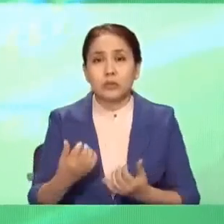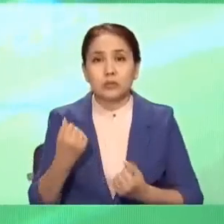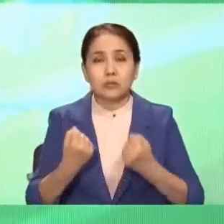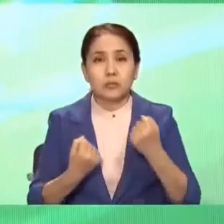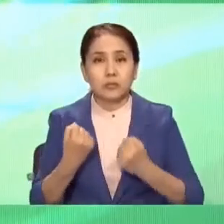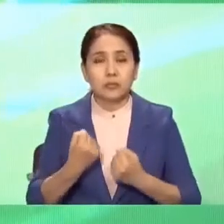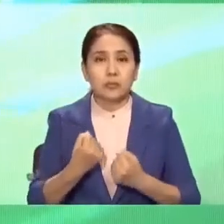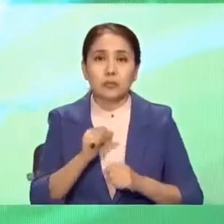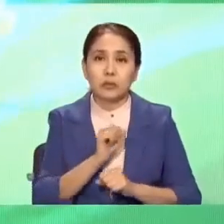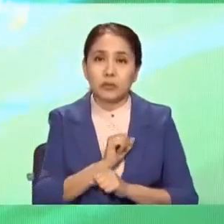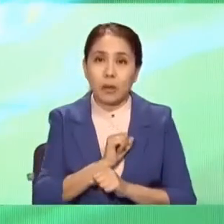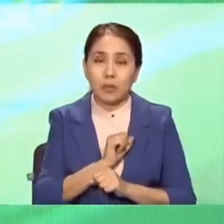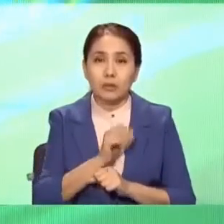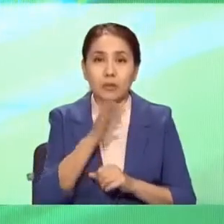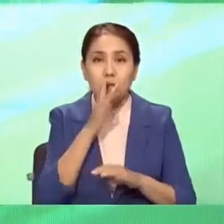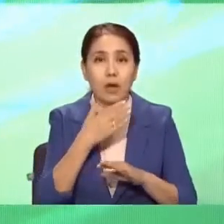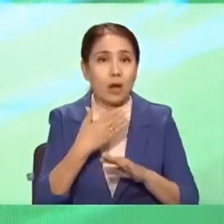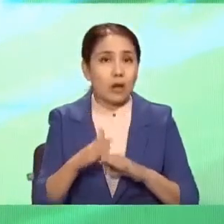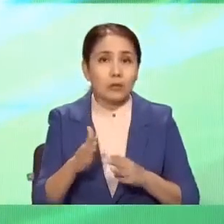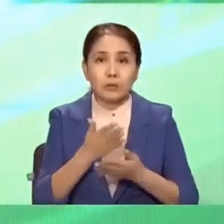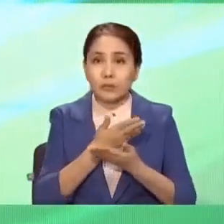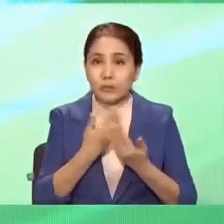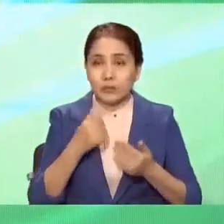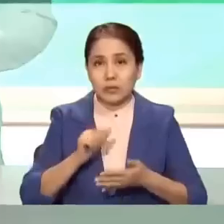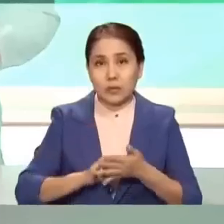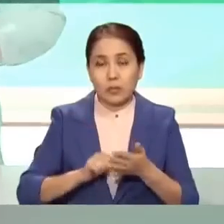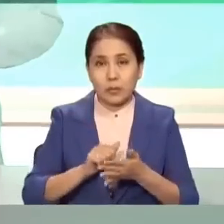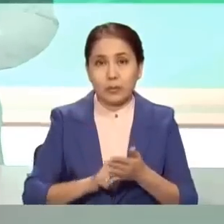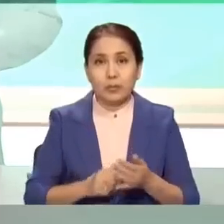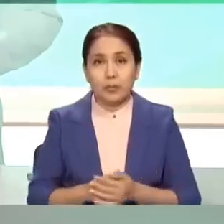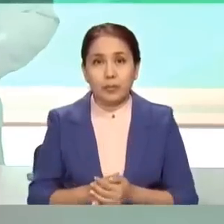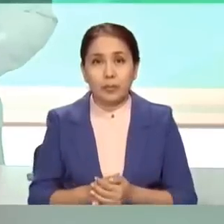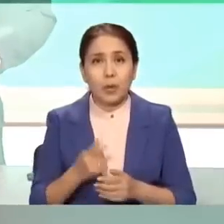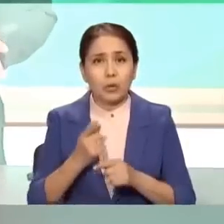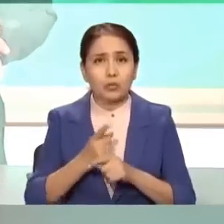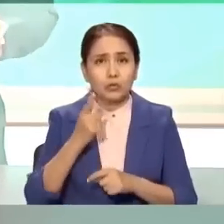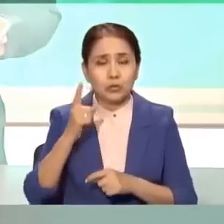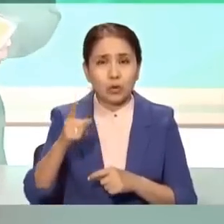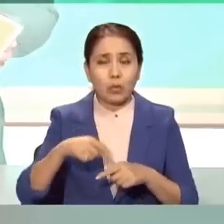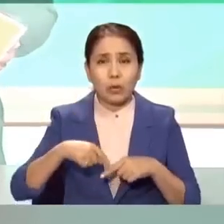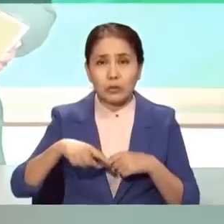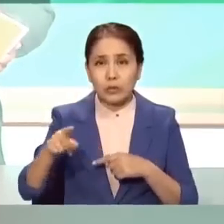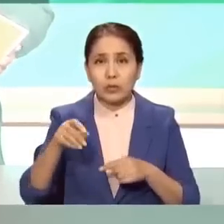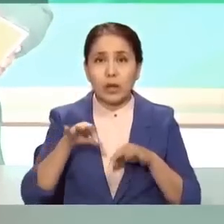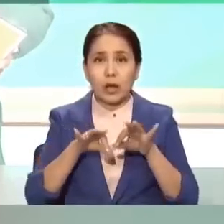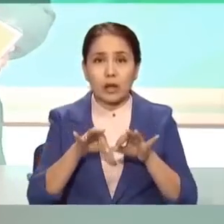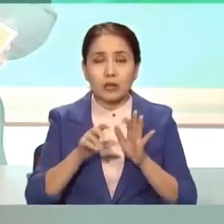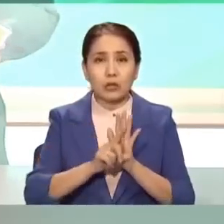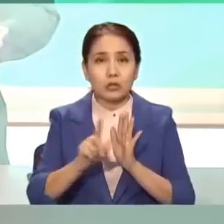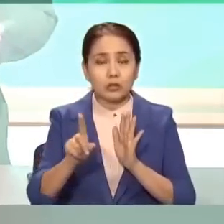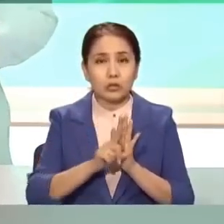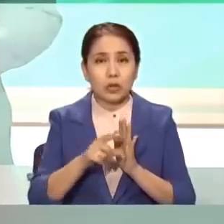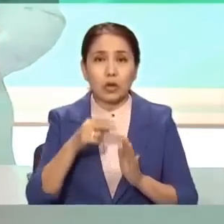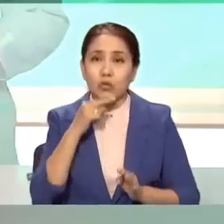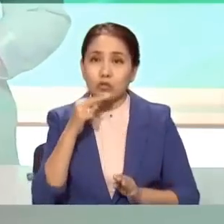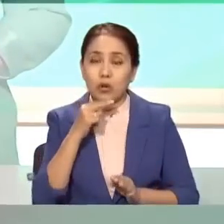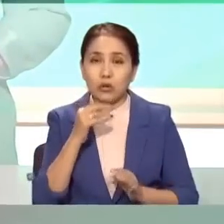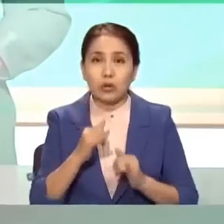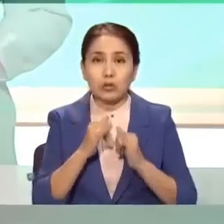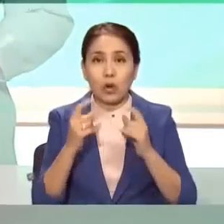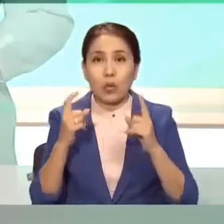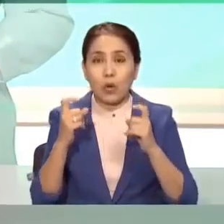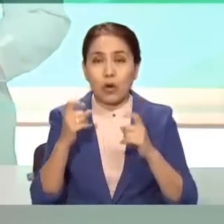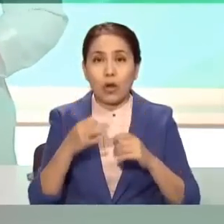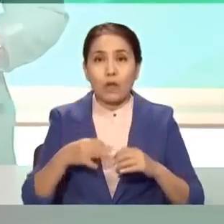egalarining dam olishga vaqt ajratmagani sabab ro'y beradi. Uzoq masofaga qatnovchi haydovchilarning xushyorligini oshirish maqsadida